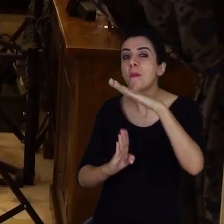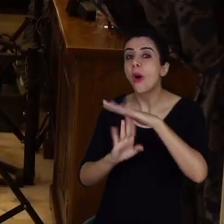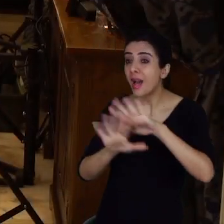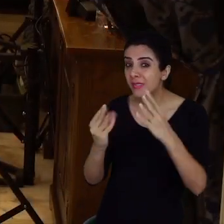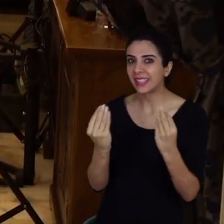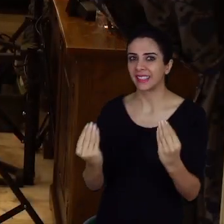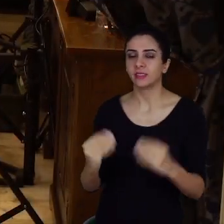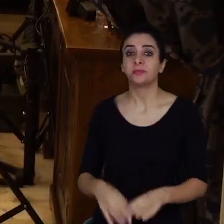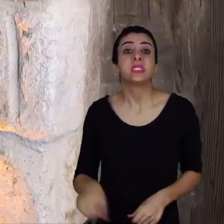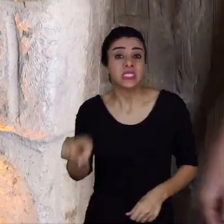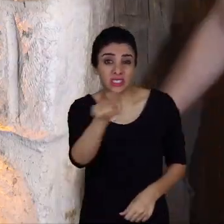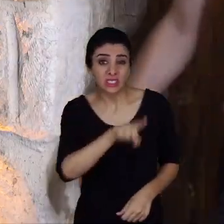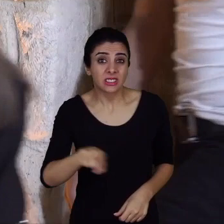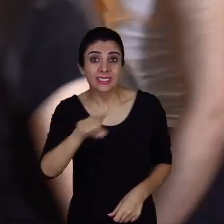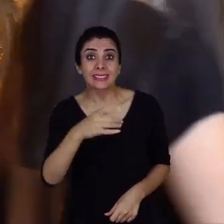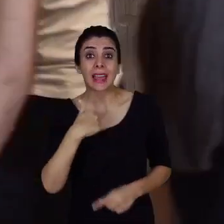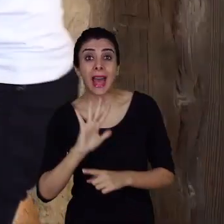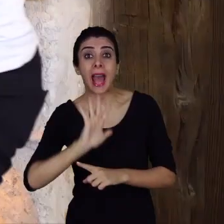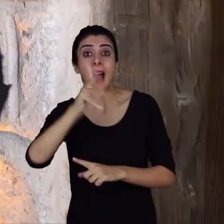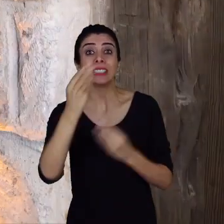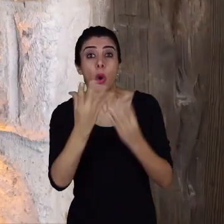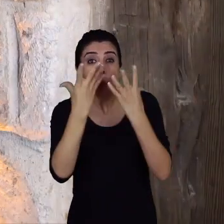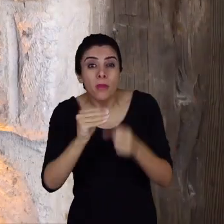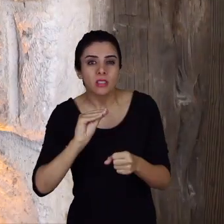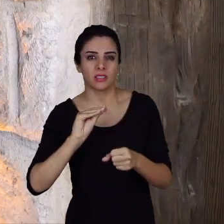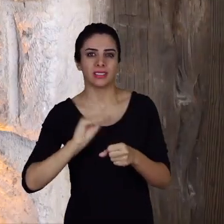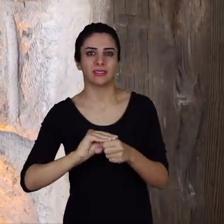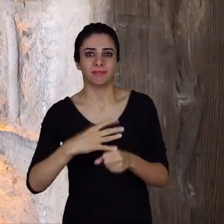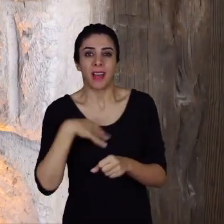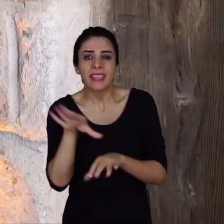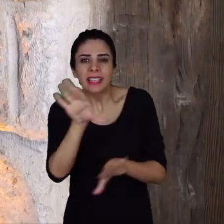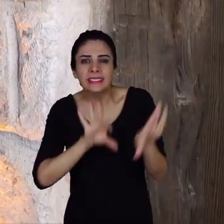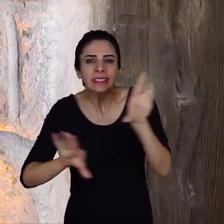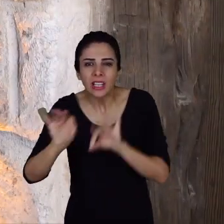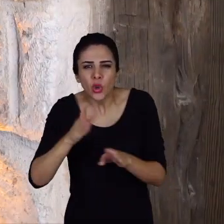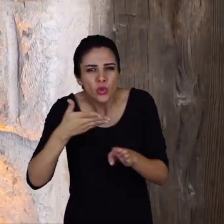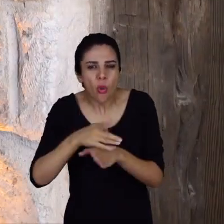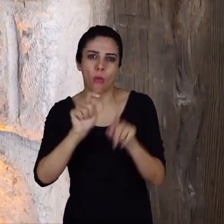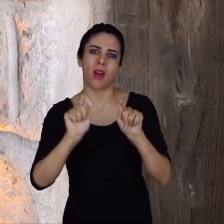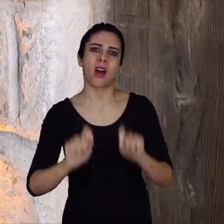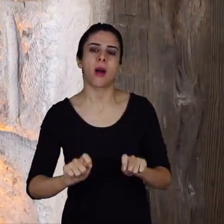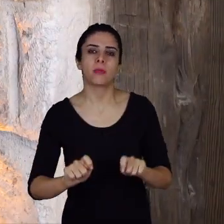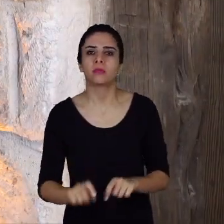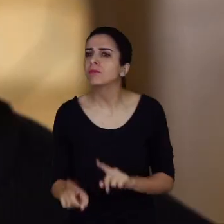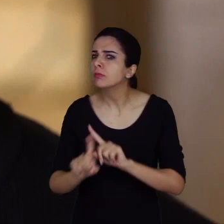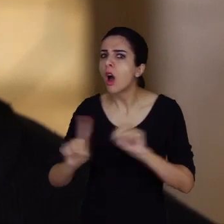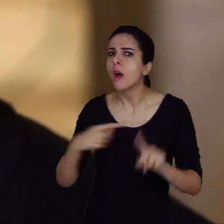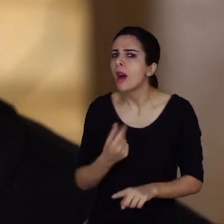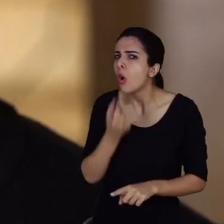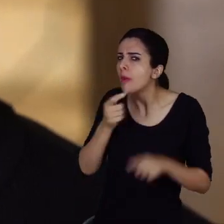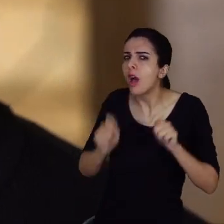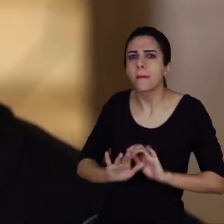gayet iyi arkadaşlar. Siz de daha aydınlık bir gelecek için seçimlerinizi doğru yapın.